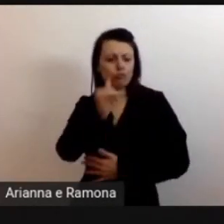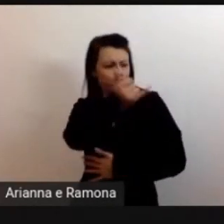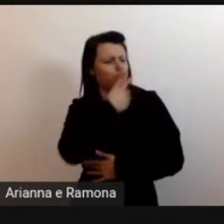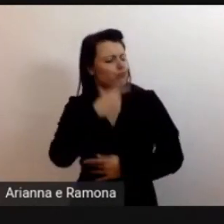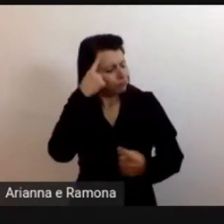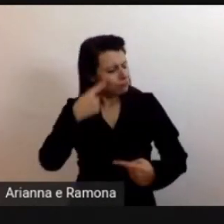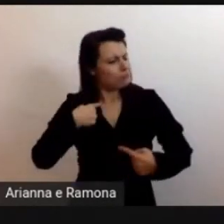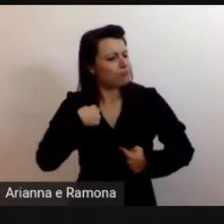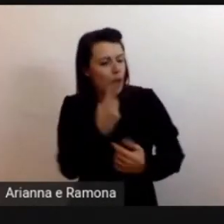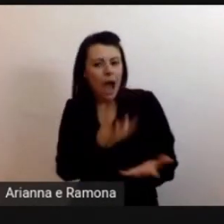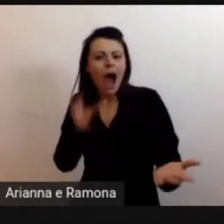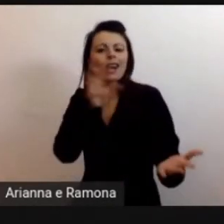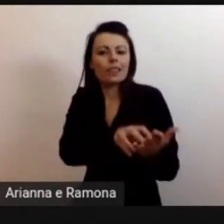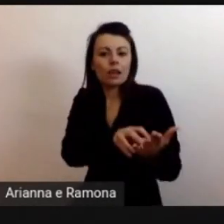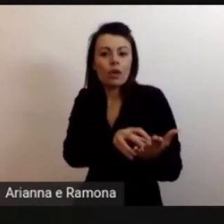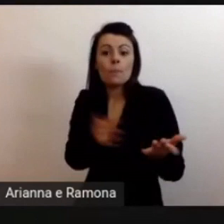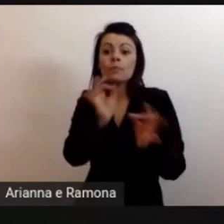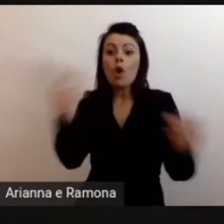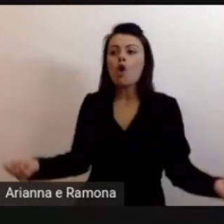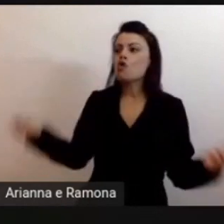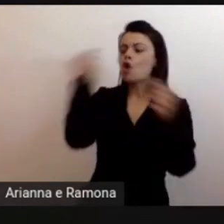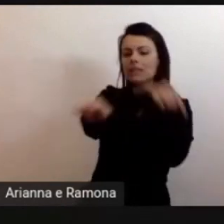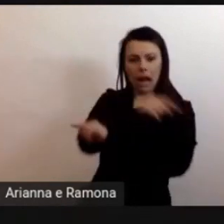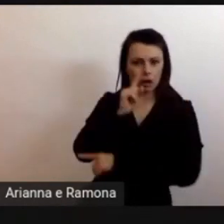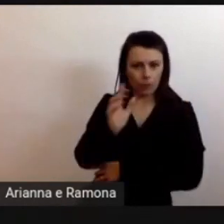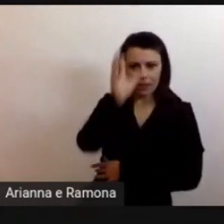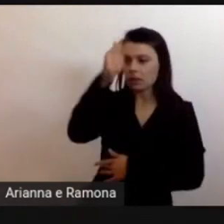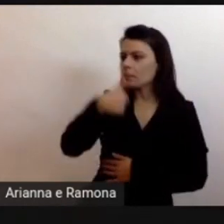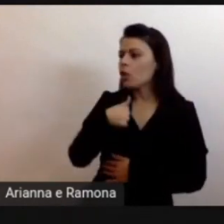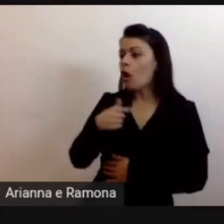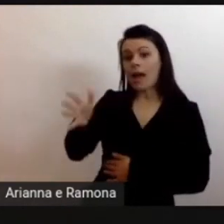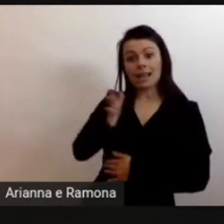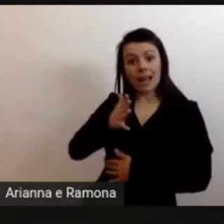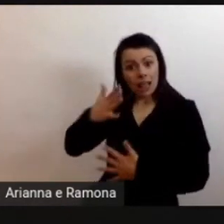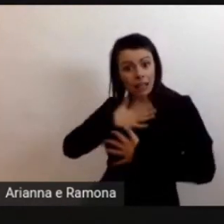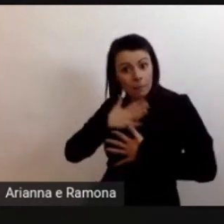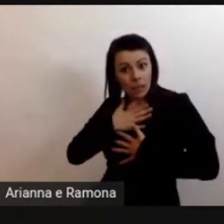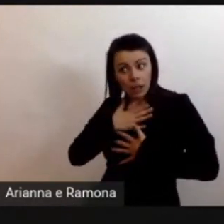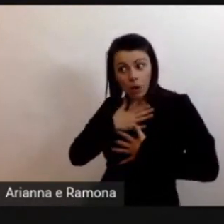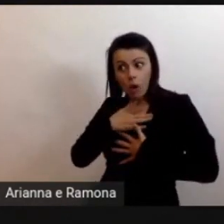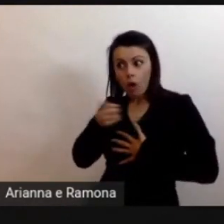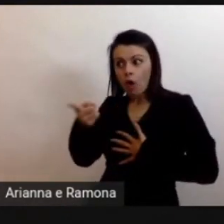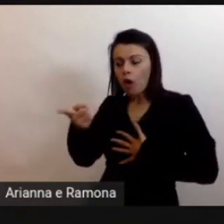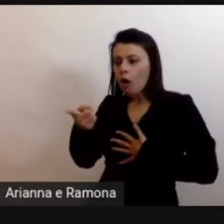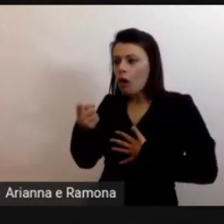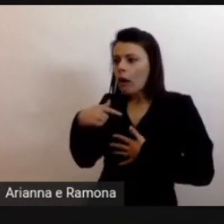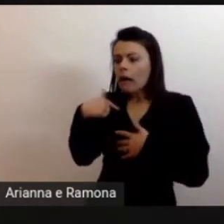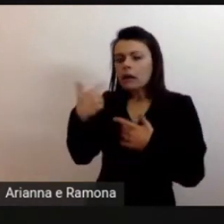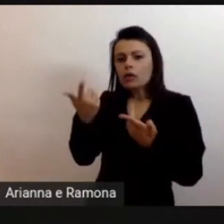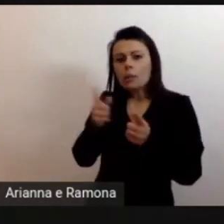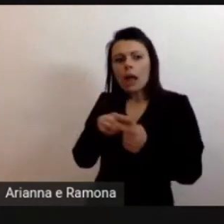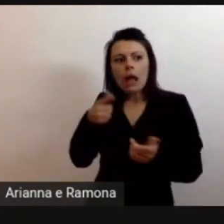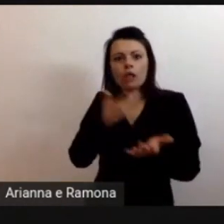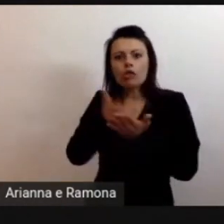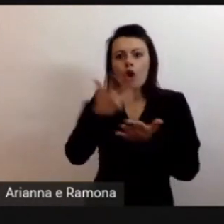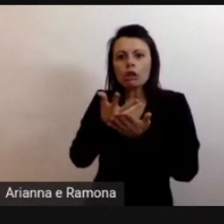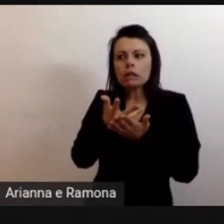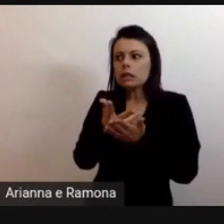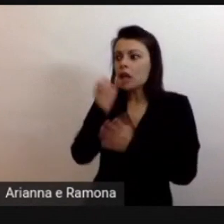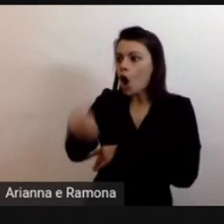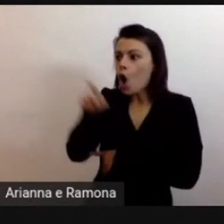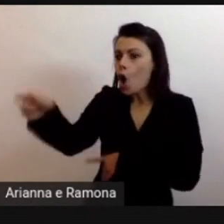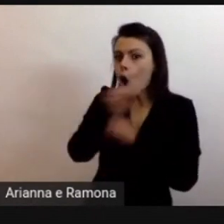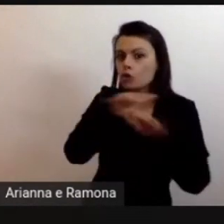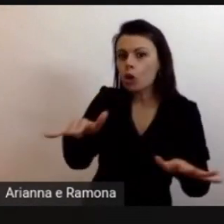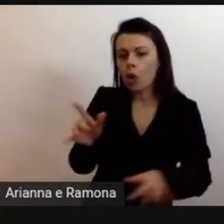se tu sei un mio cliente io non do proposito una notizia che potrebbe ro ro certi o se pro tour che